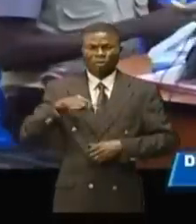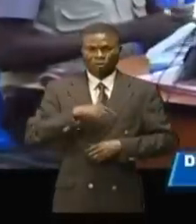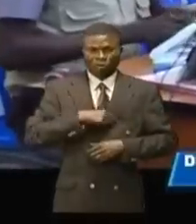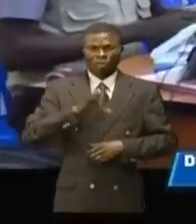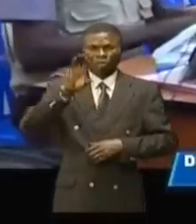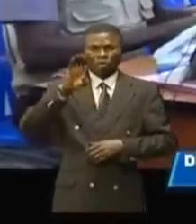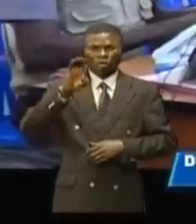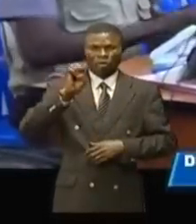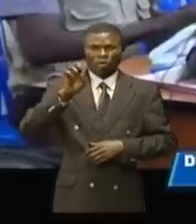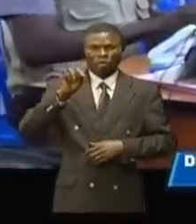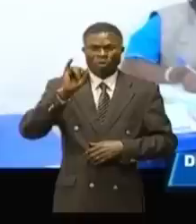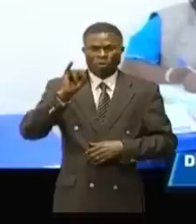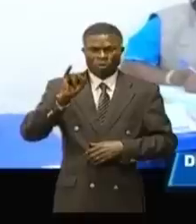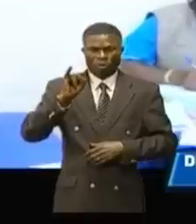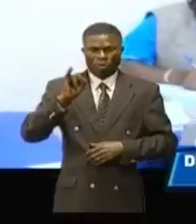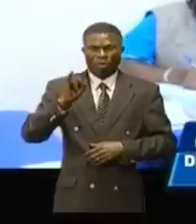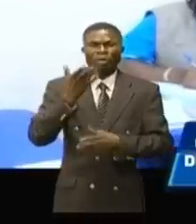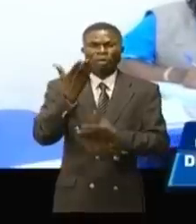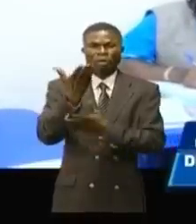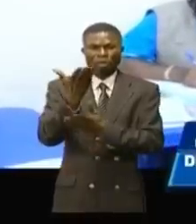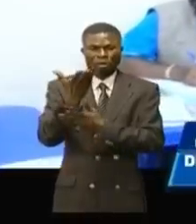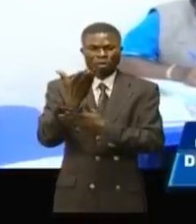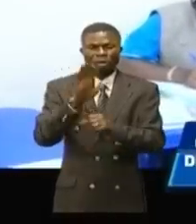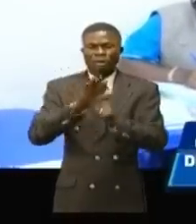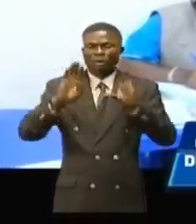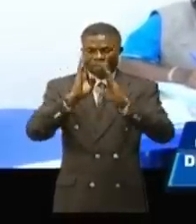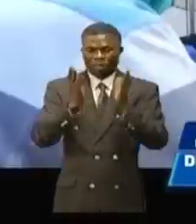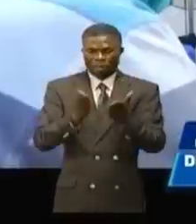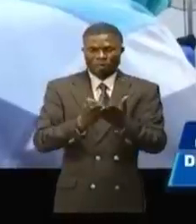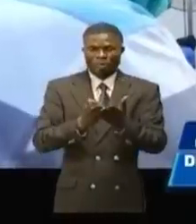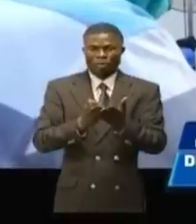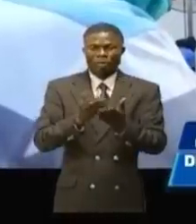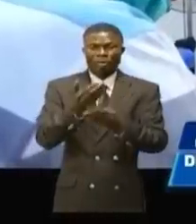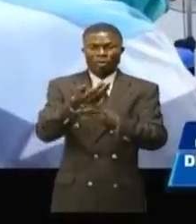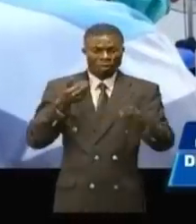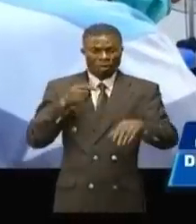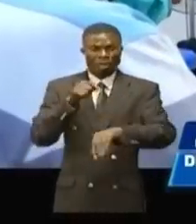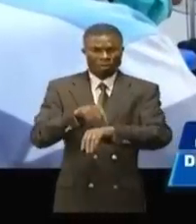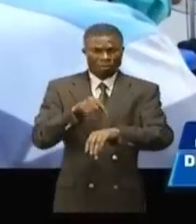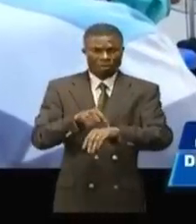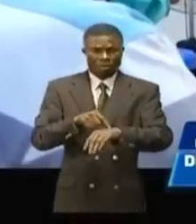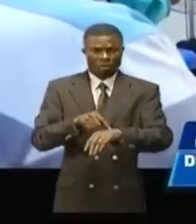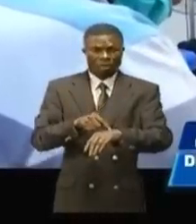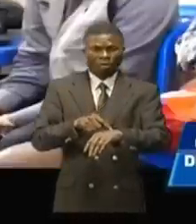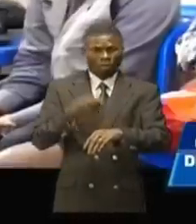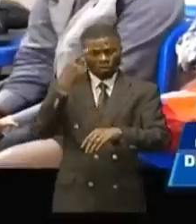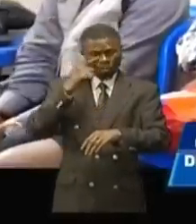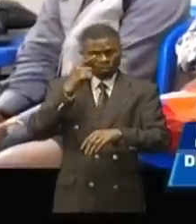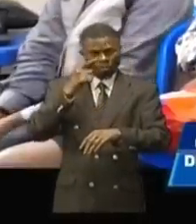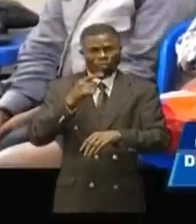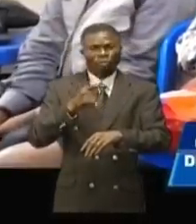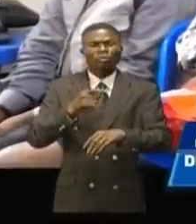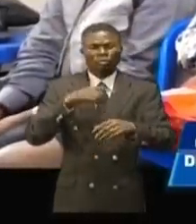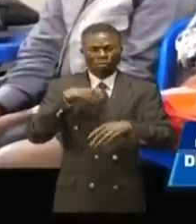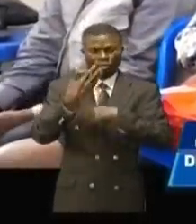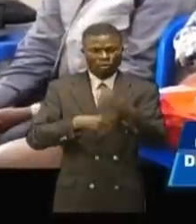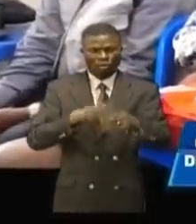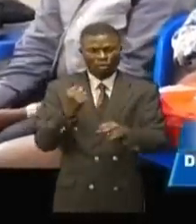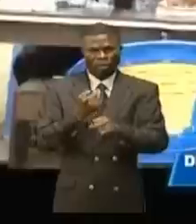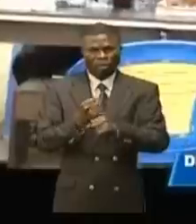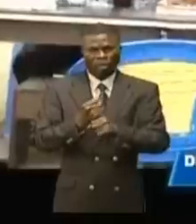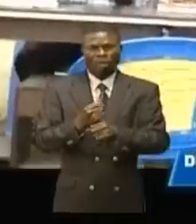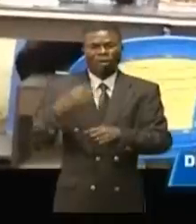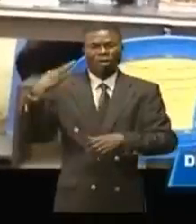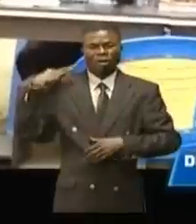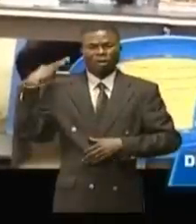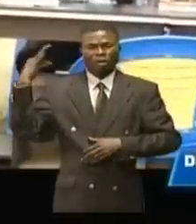indépendante vient là de tirer une sonnette d'alarme avant l'échéance pour garantir une compétition dans laquelle les